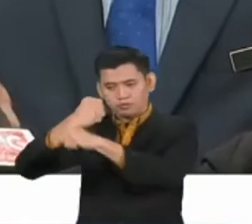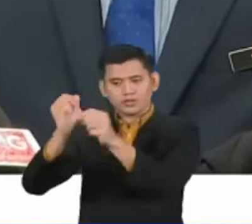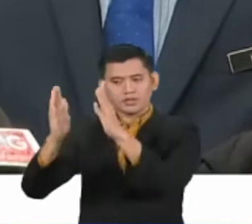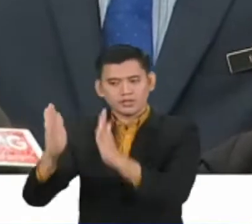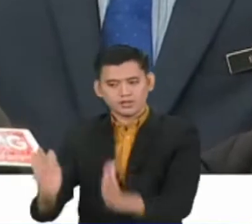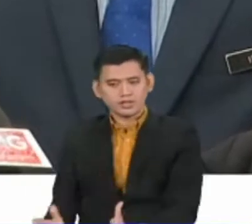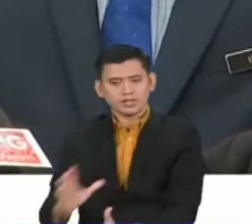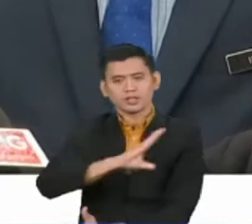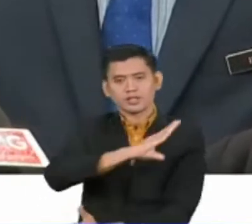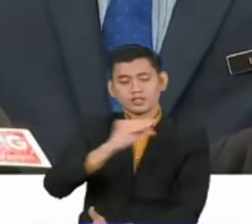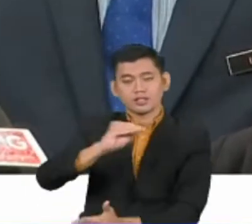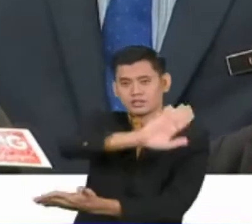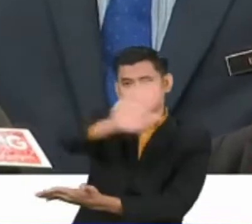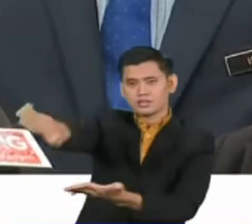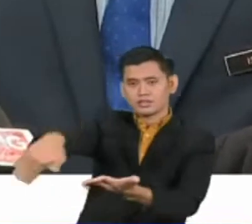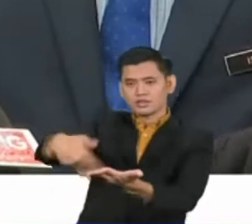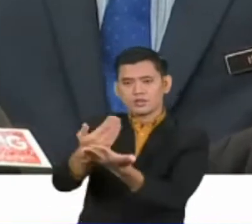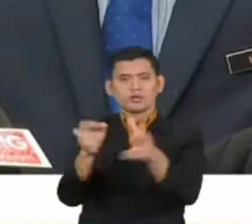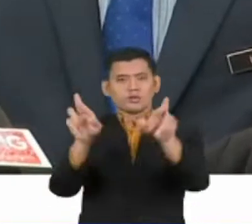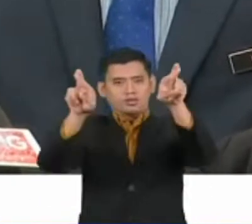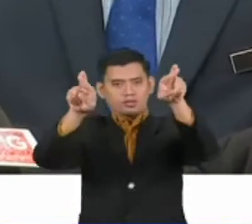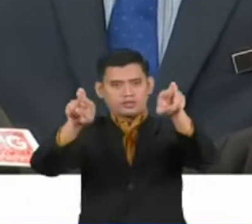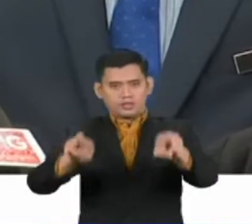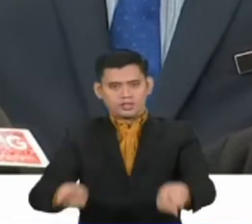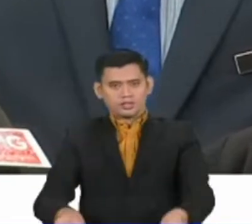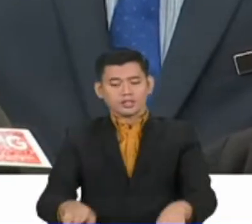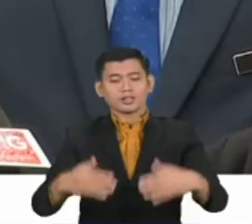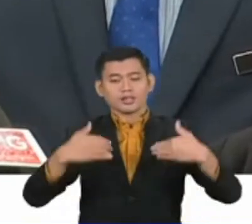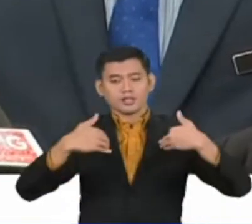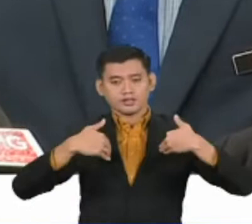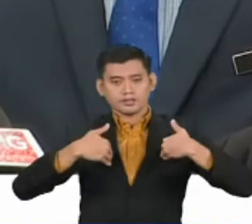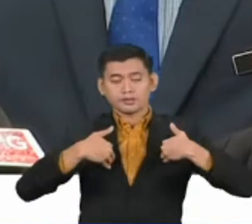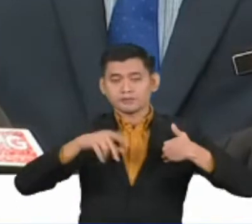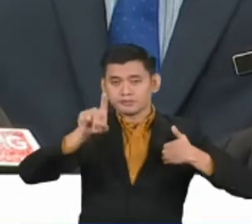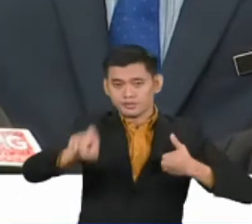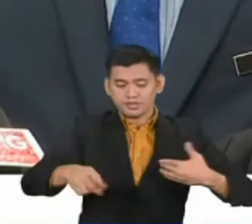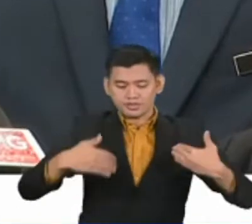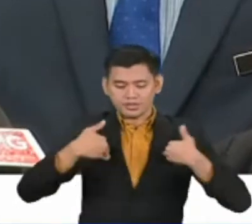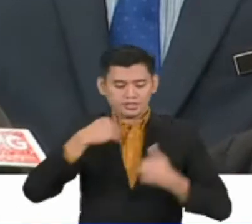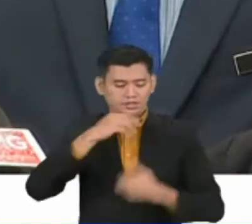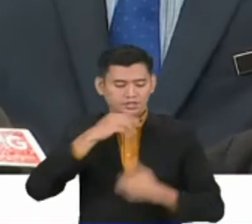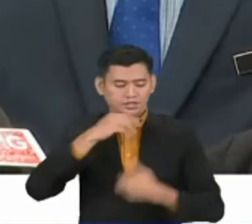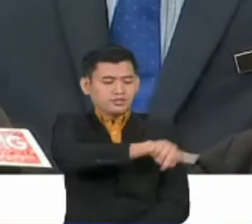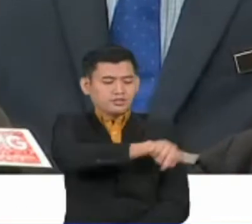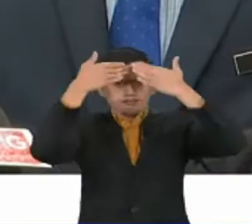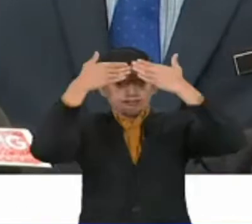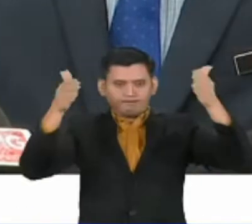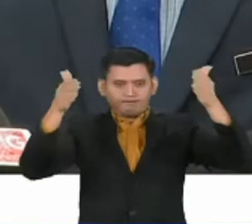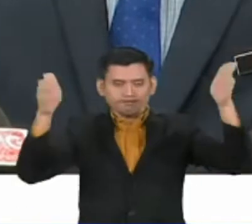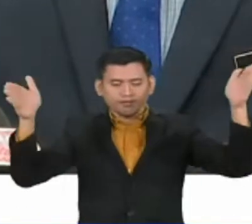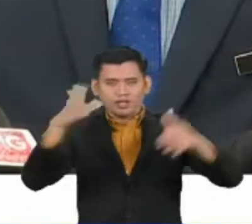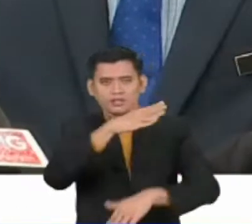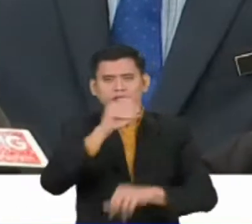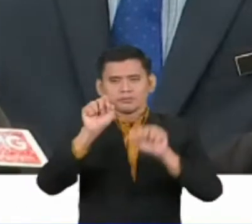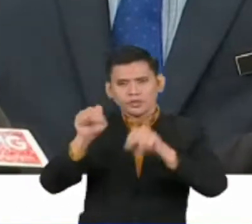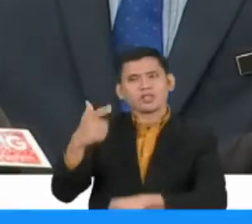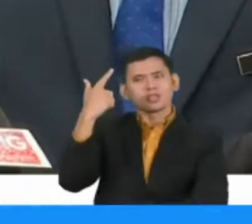seluruh rakyat yang ada seharusnya mempunyai sikap terbuka untuk mengenal